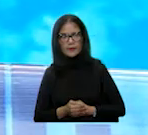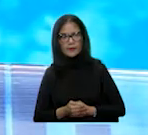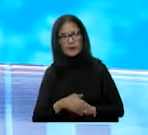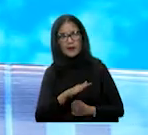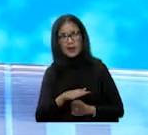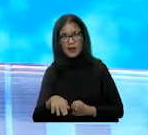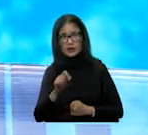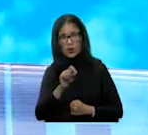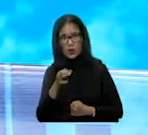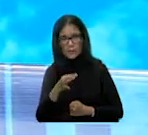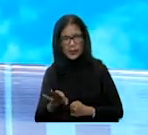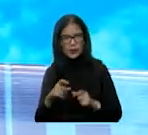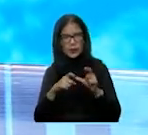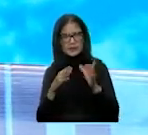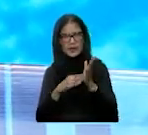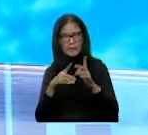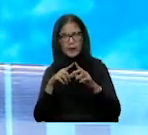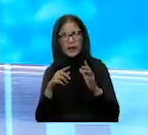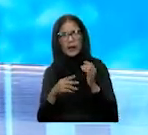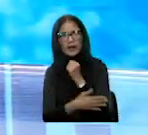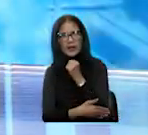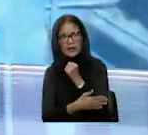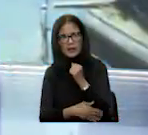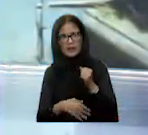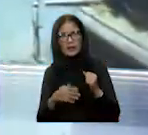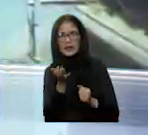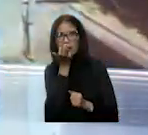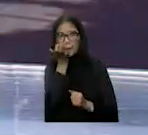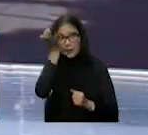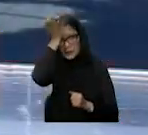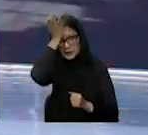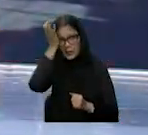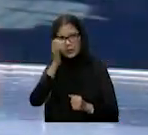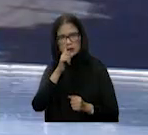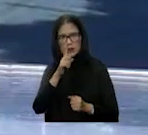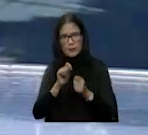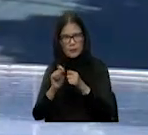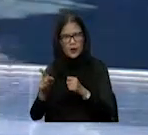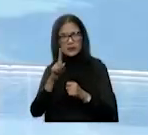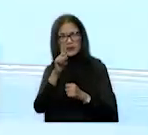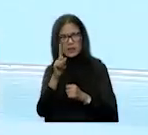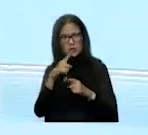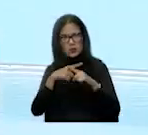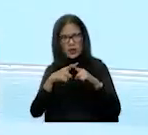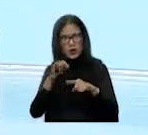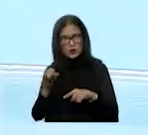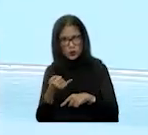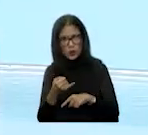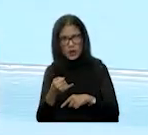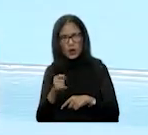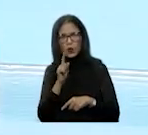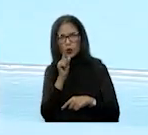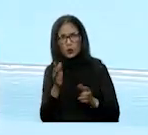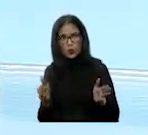Pemirsa, siswa baru SMA Negeri 6 Denpasar Bali dikenal pungutan 1,5 juta rupiah untuk pengadaan AC